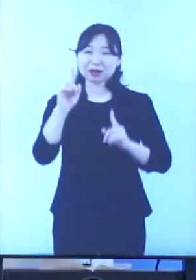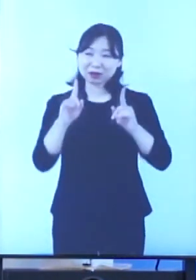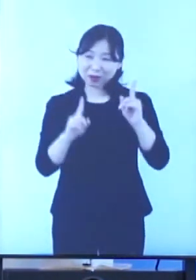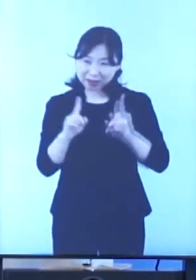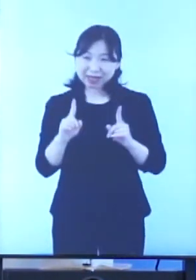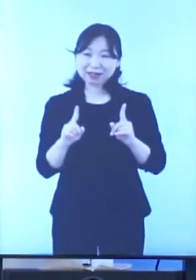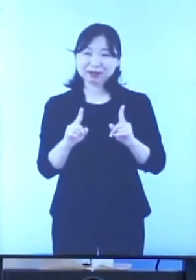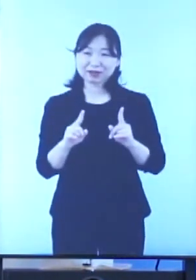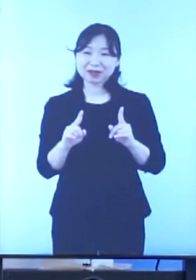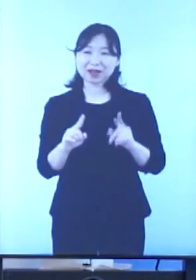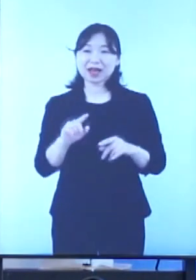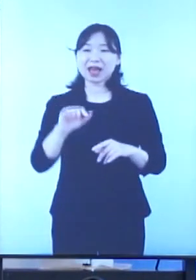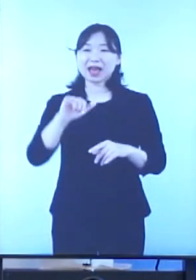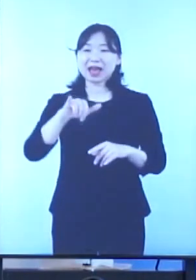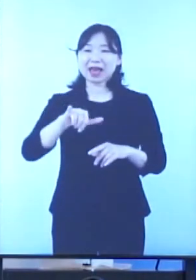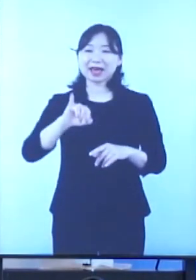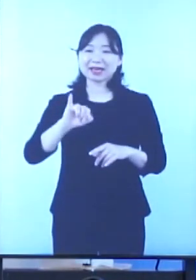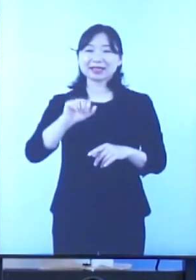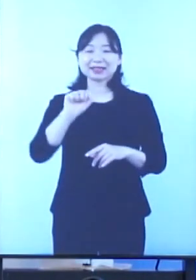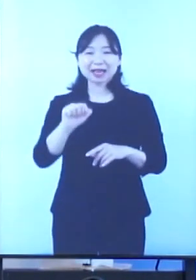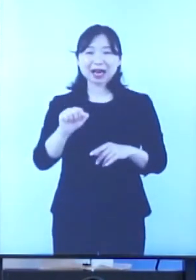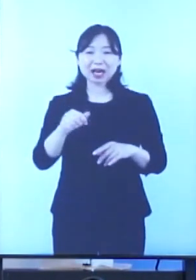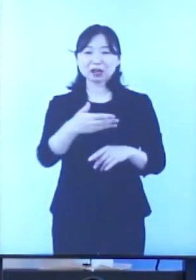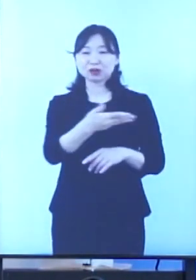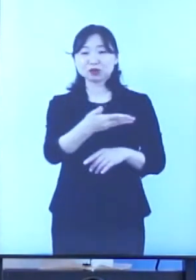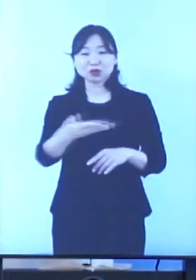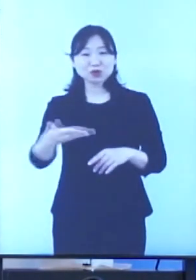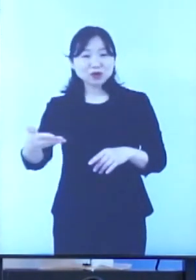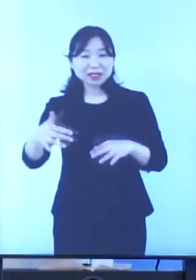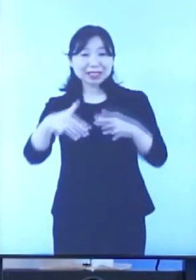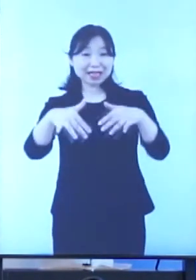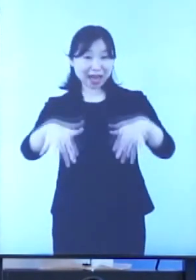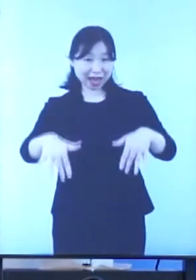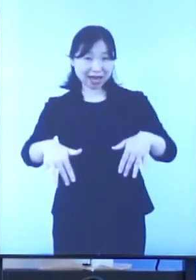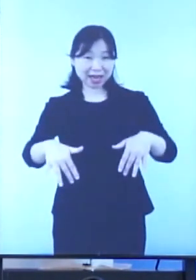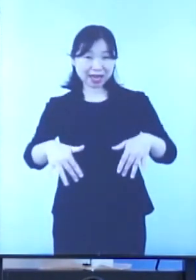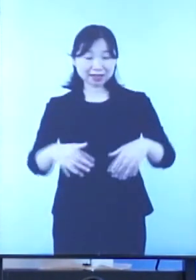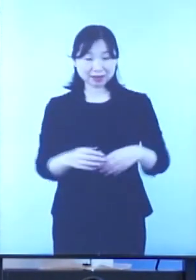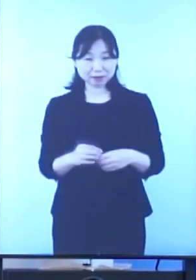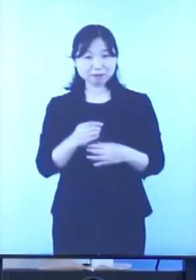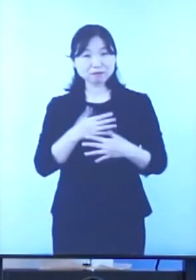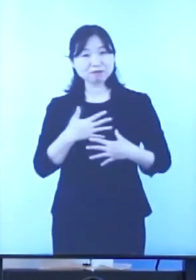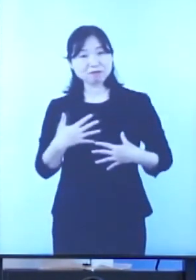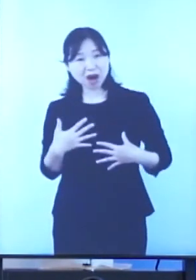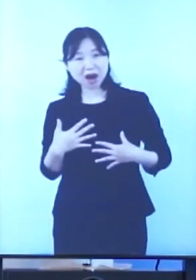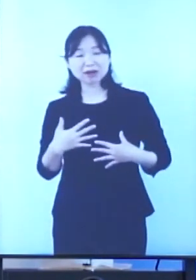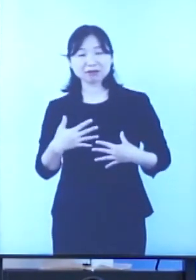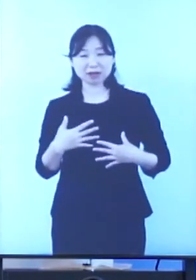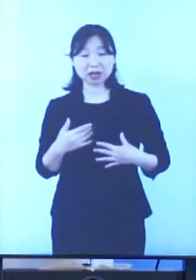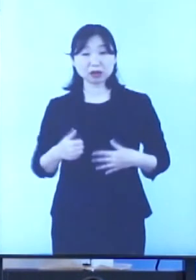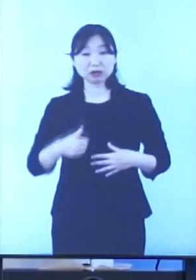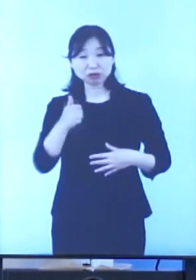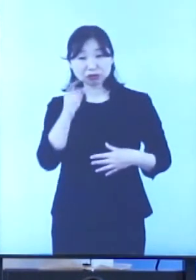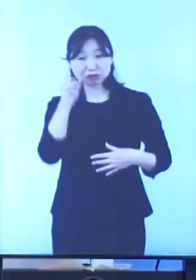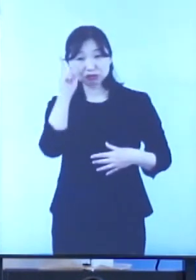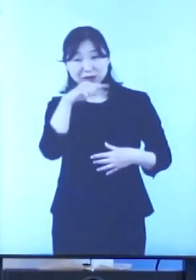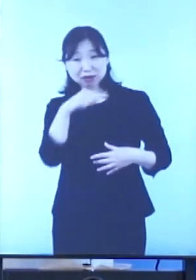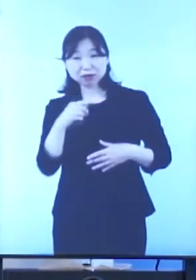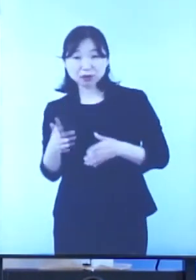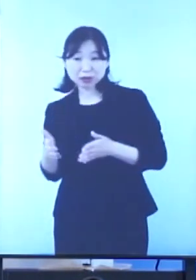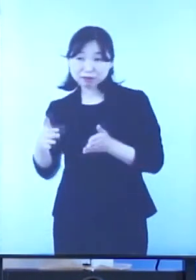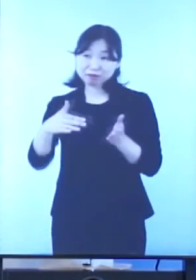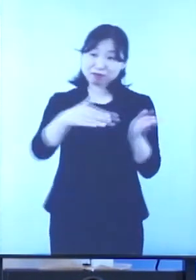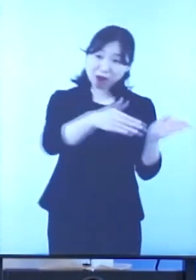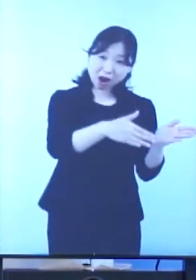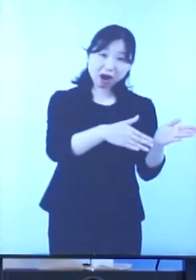系ですので、何か油断するとすぐ悪い方に、転がりやす